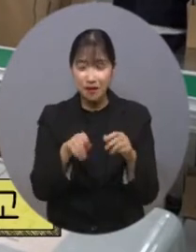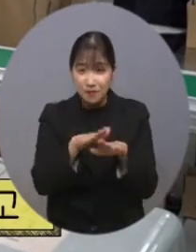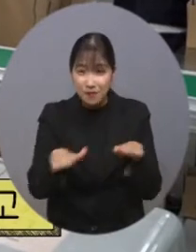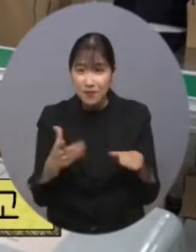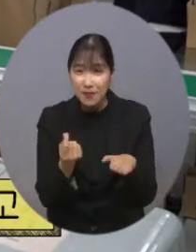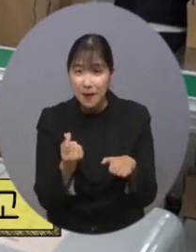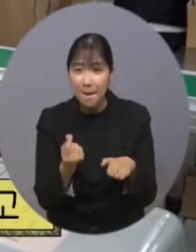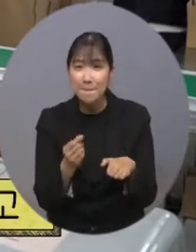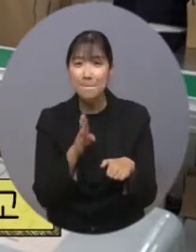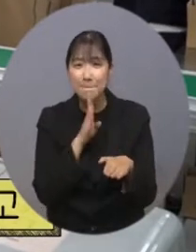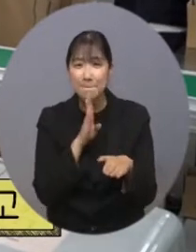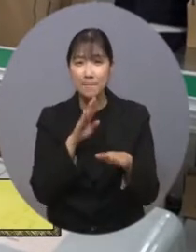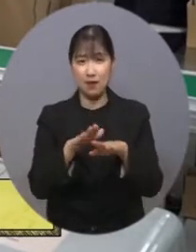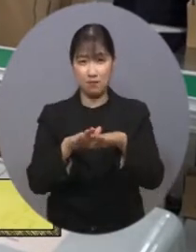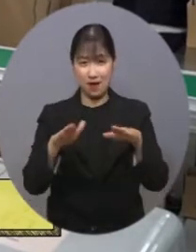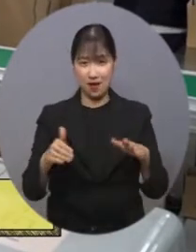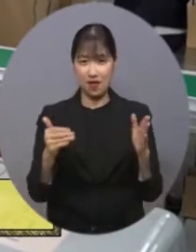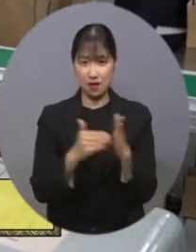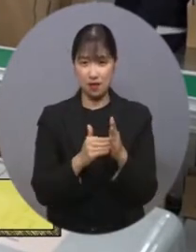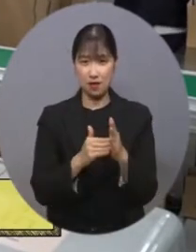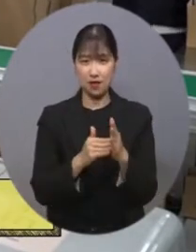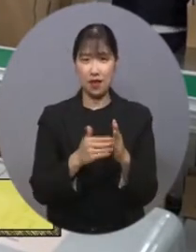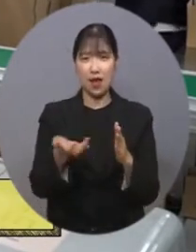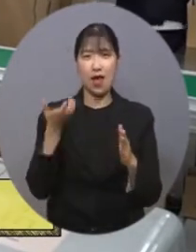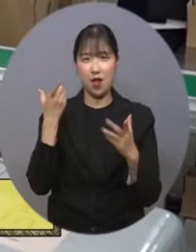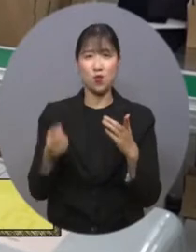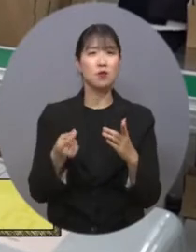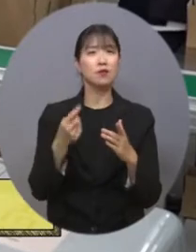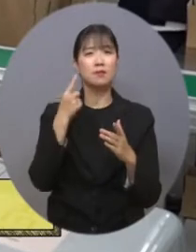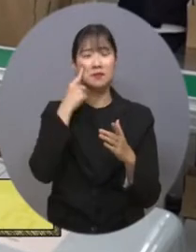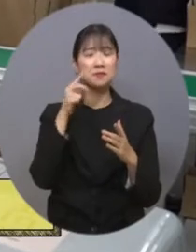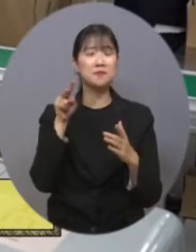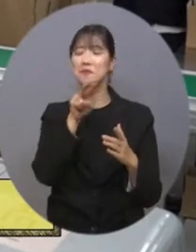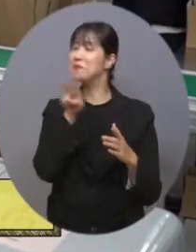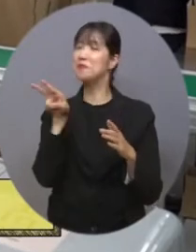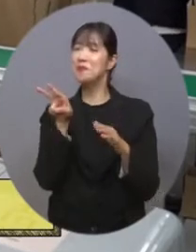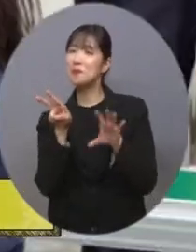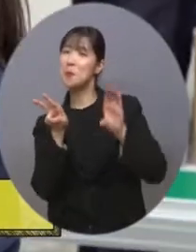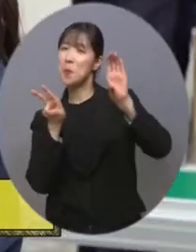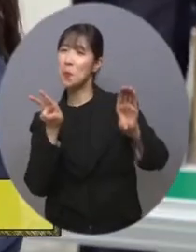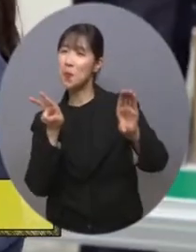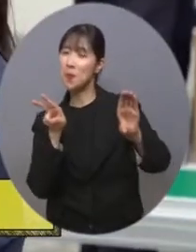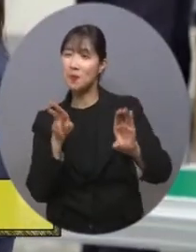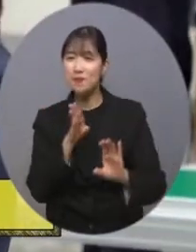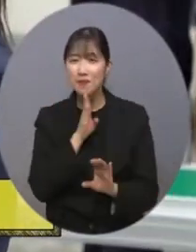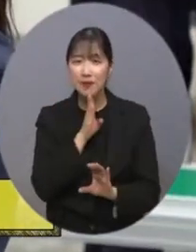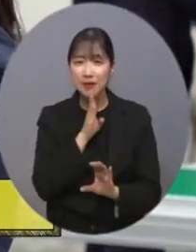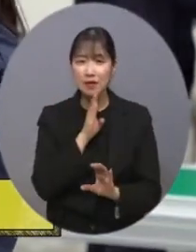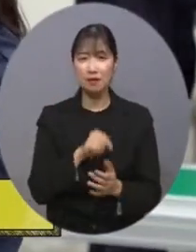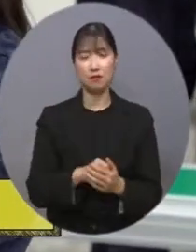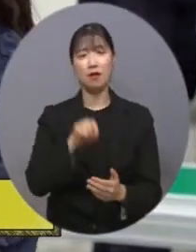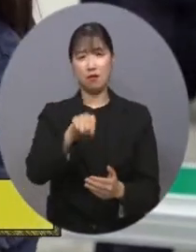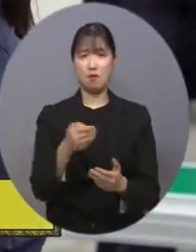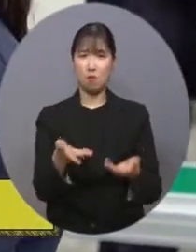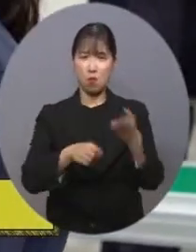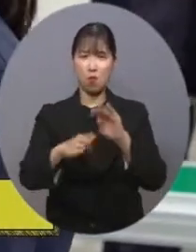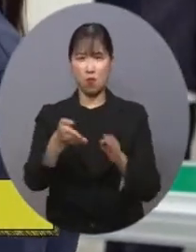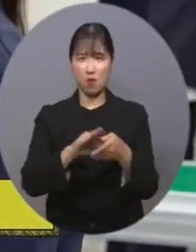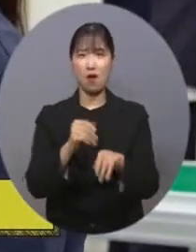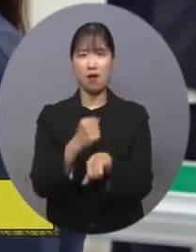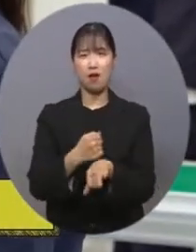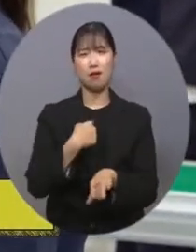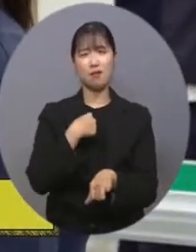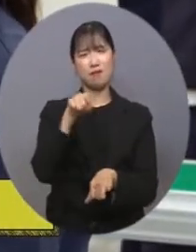아, 예. 이렇게 하고 네. 여기서 포인트 이제 안 보고 이렇게 이렇게. 그럼 지금 이렇게 포장을 해서 제가 사실